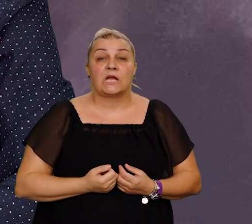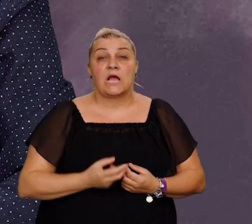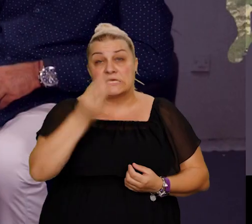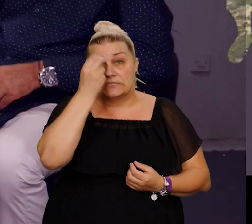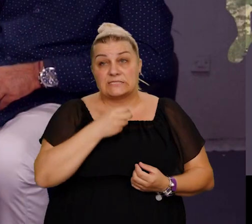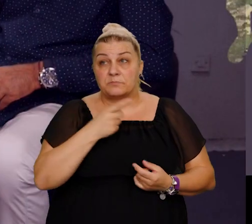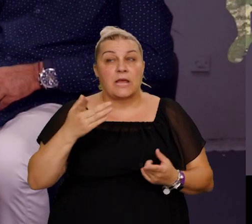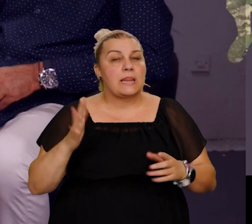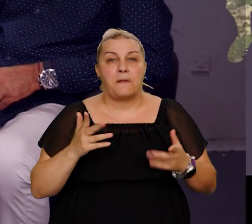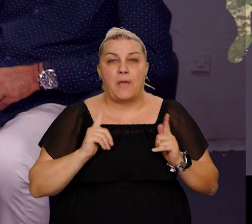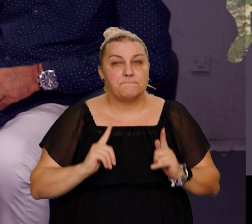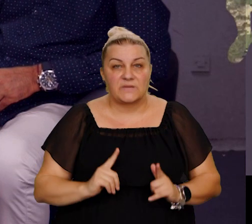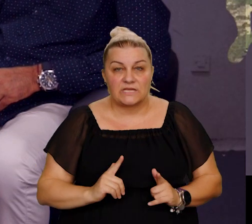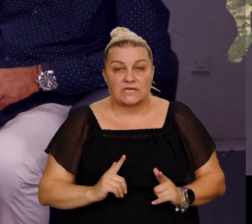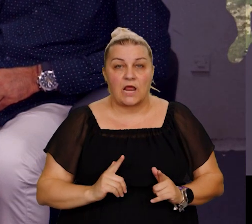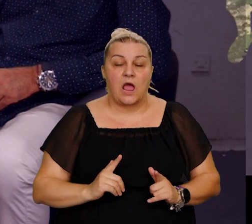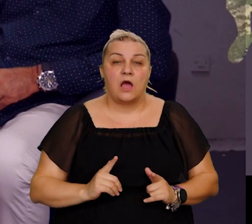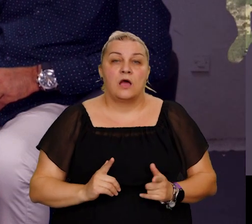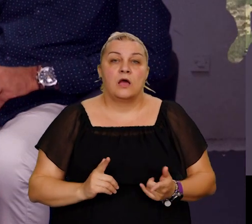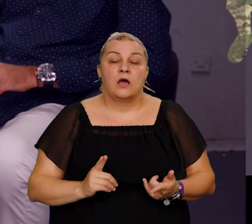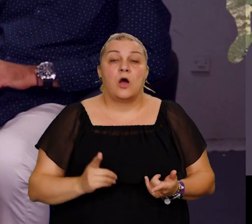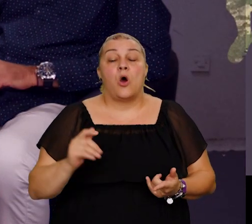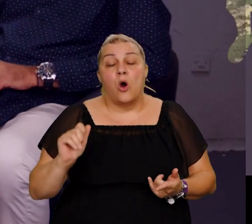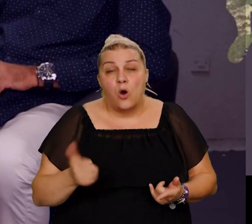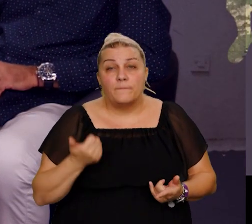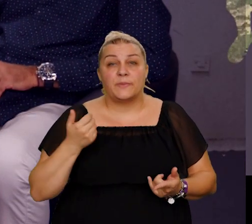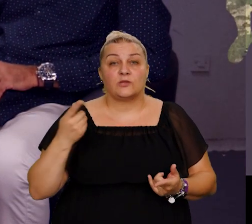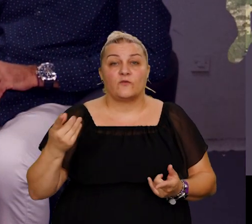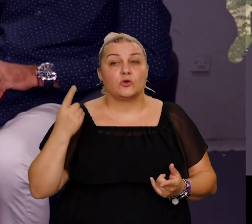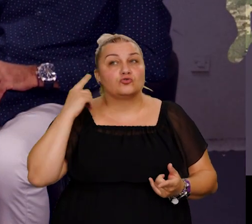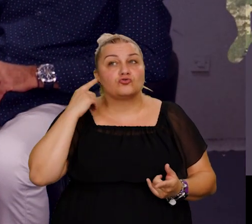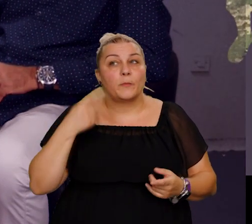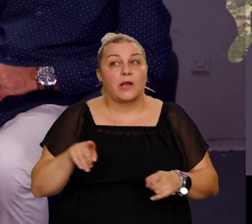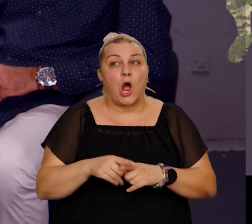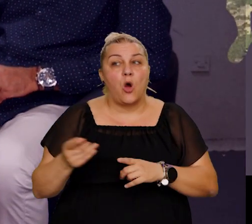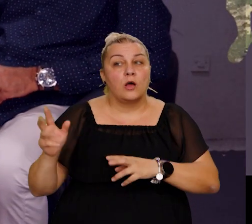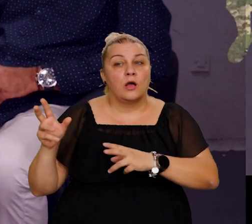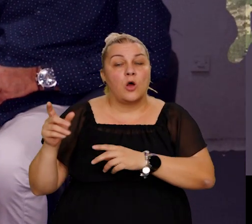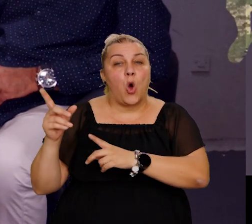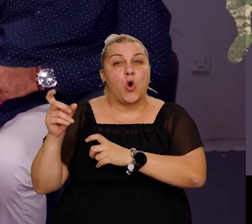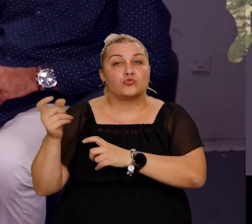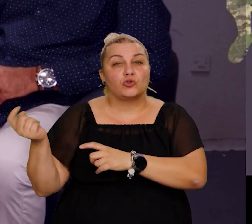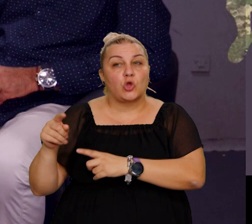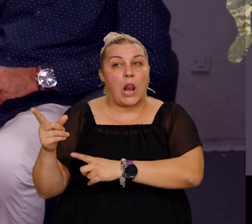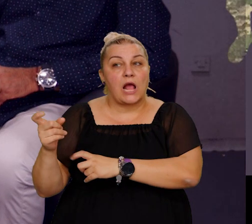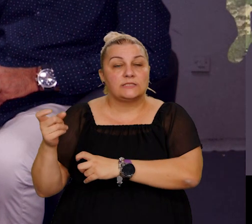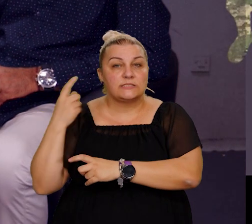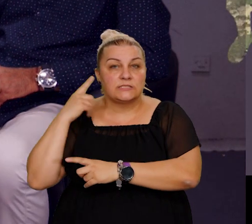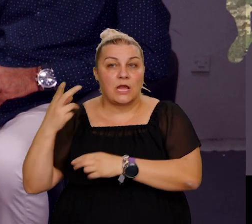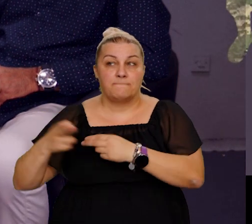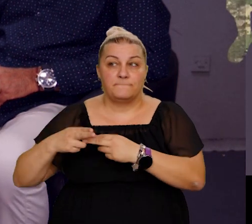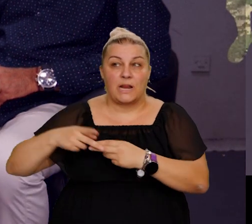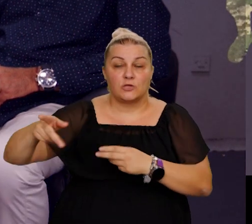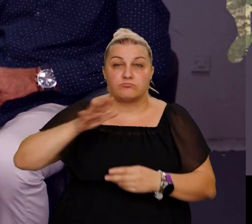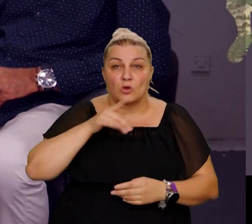Srbi nikako ne miruju, ili bolje rečeno ekstremni Srbi, opet zvecka se s oružjem, u neposrednoj